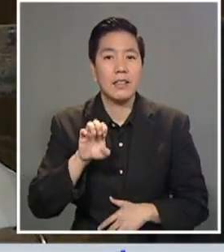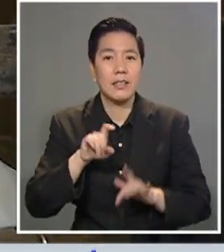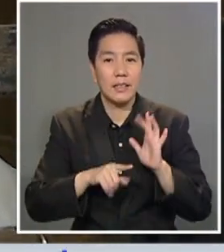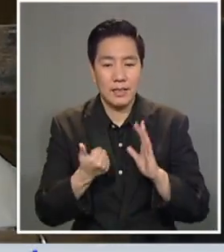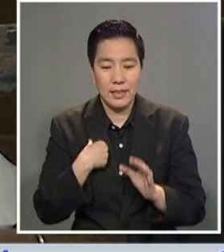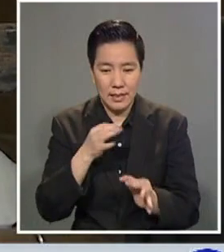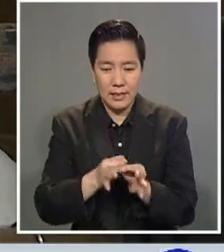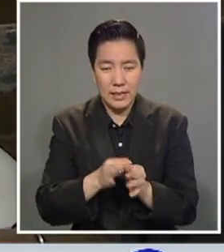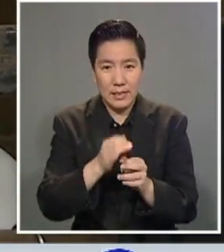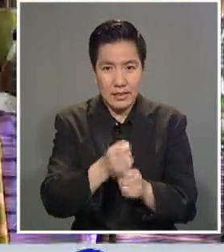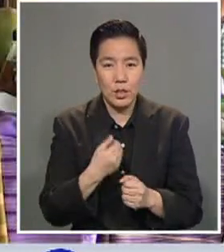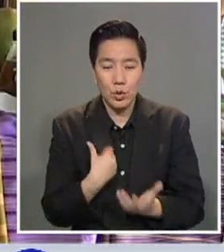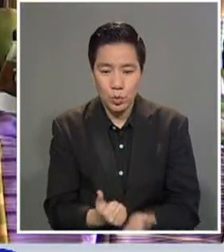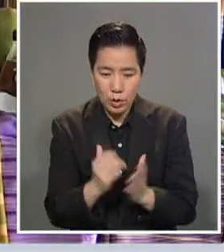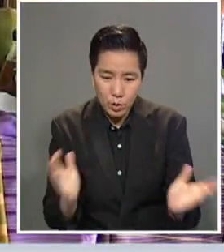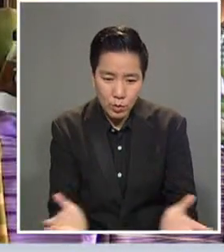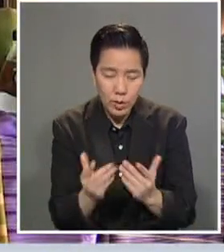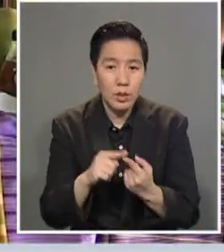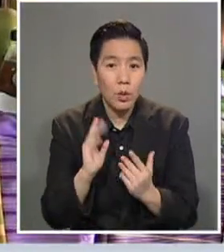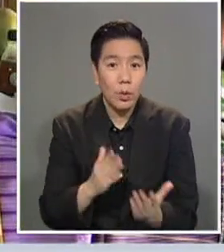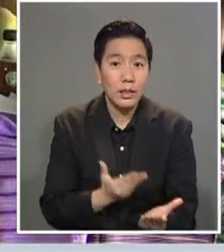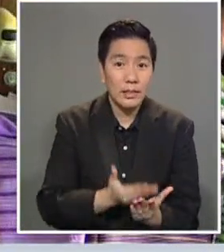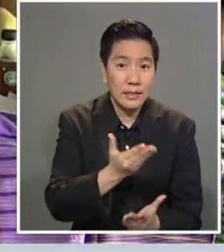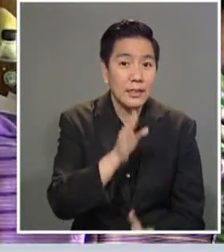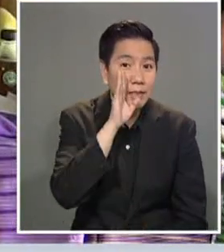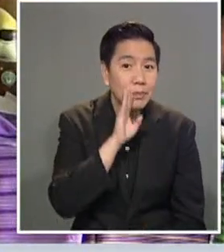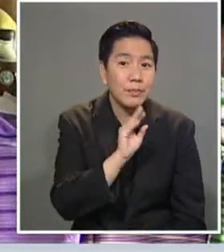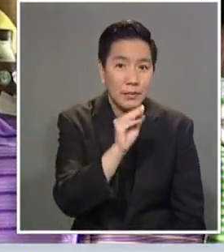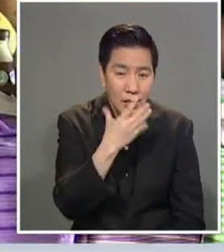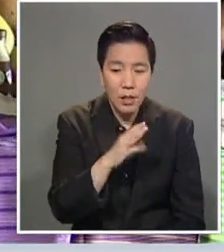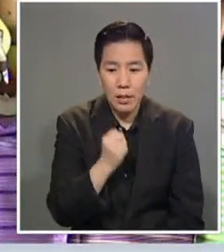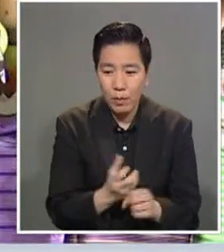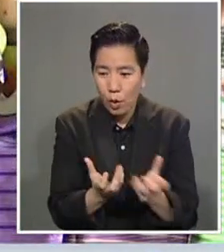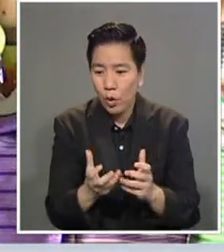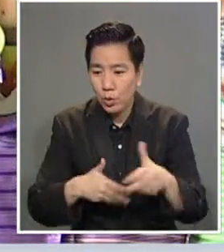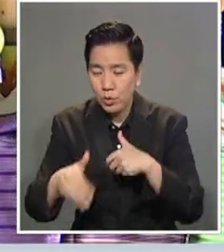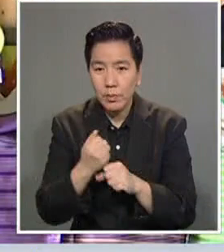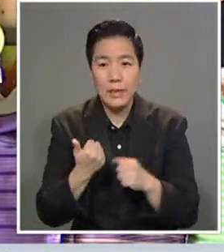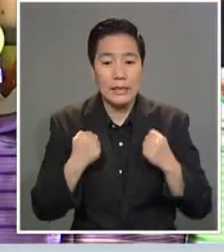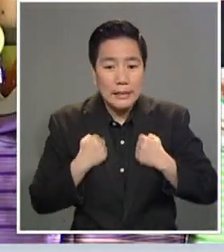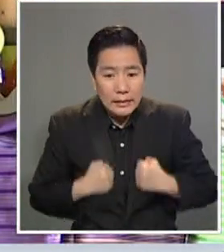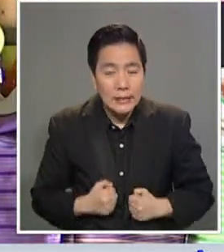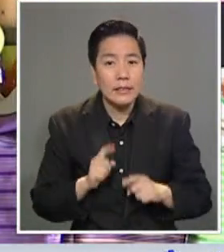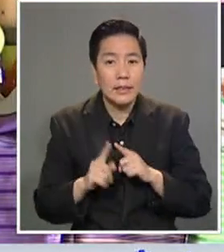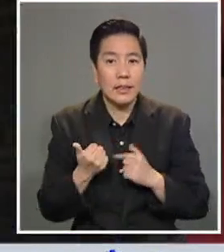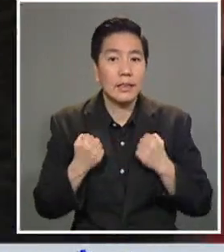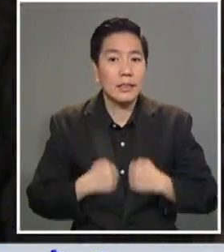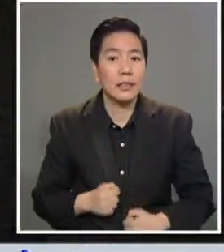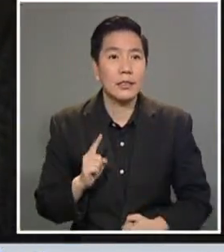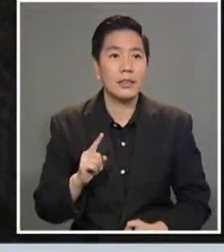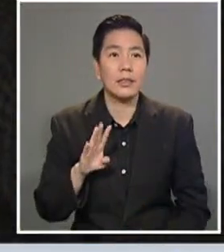ทกส.และก็เครือข่ายครับ คือนักท่องเที่ยวมาก็ได้ซื้อลำไยกลับด้วยผลิตภัณฑ์ชุมชนด้วยเสื้อสวยๆแบบนี้นี่ตัวเท่าไหร่ฮะคุณ